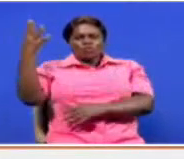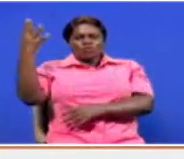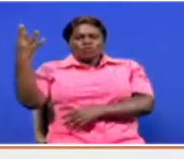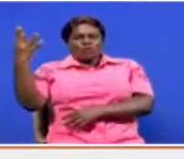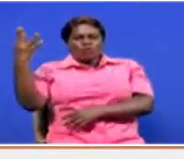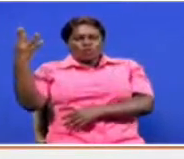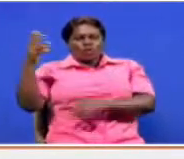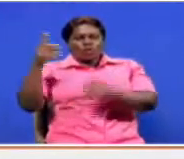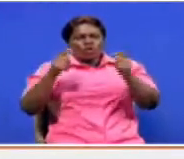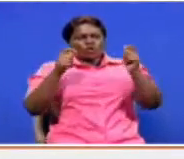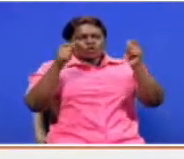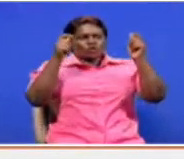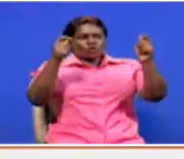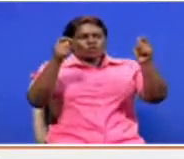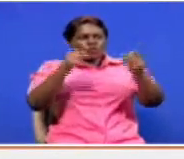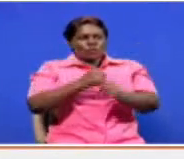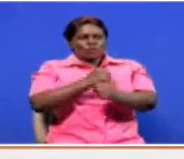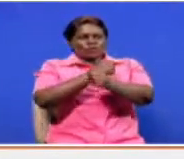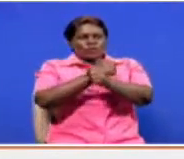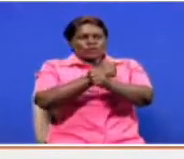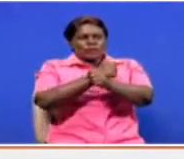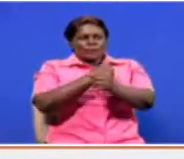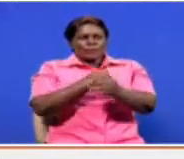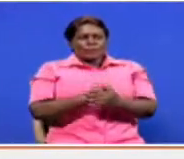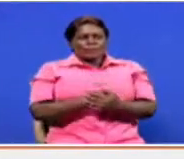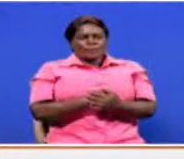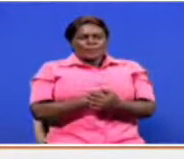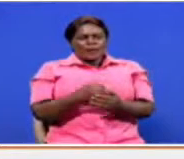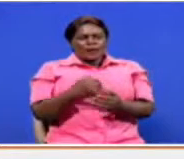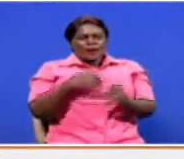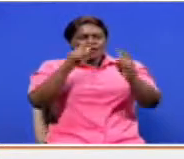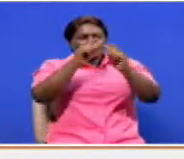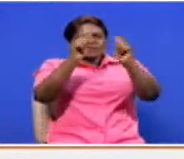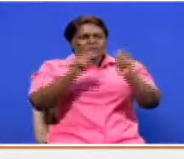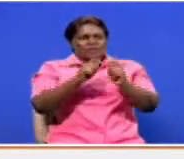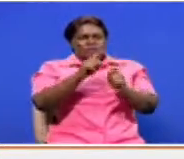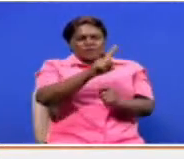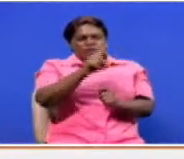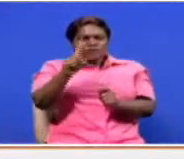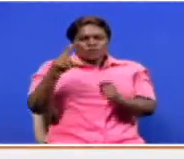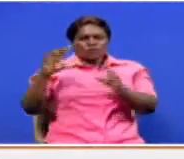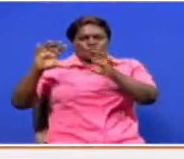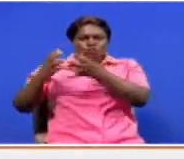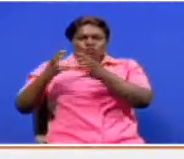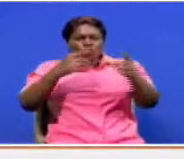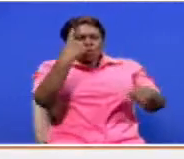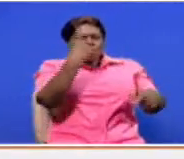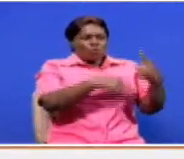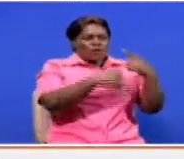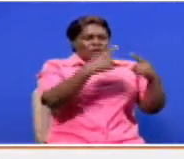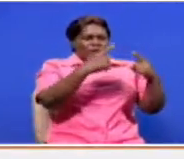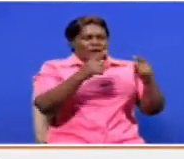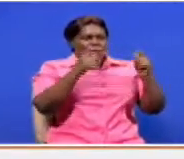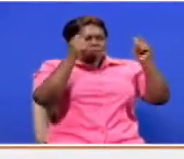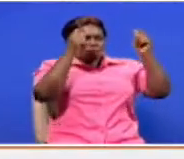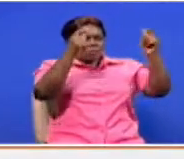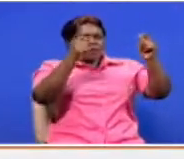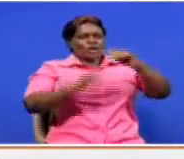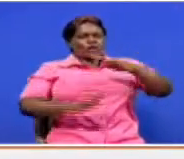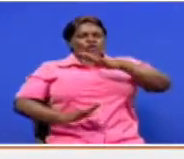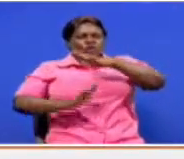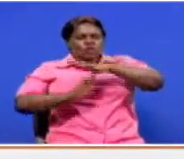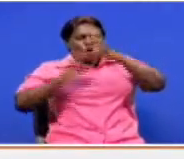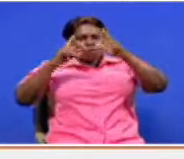umesema trophy, shield, plaque na bowl, ambapo kuna timu kadhaa kwa kila moja. Mshindi wa trophy ndio mshindi mkuu